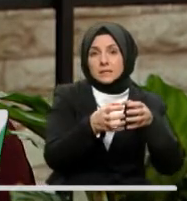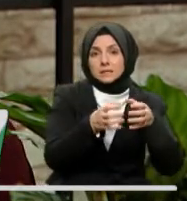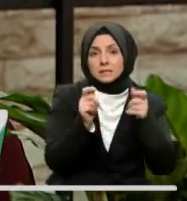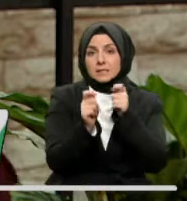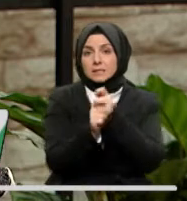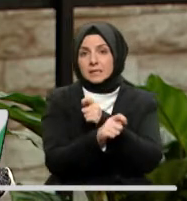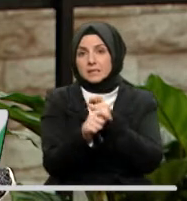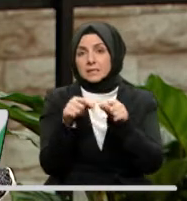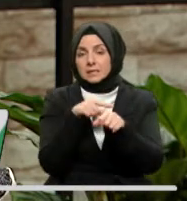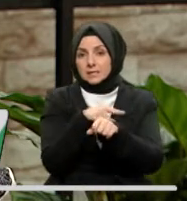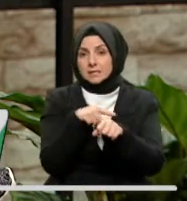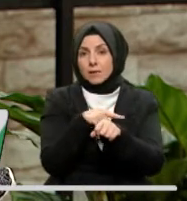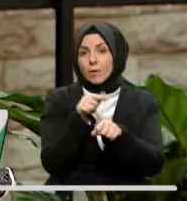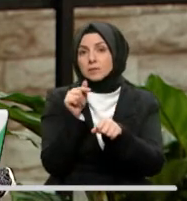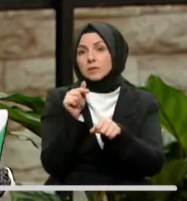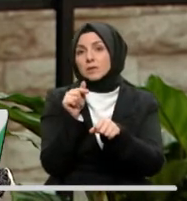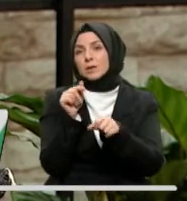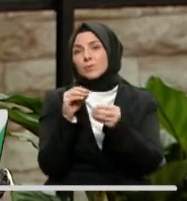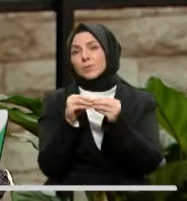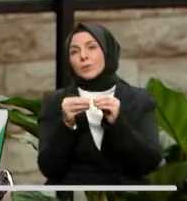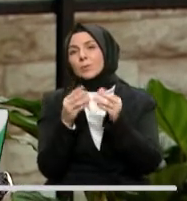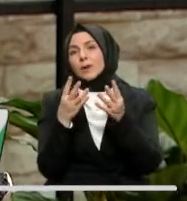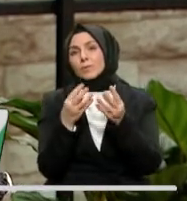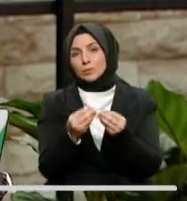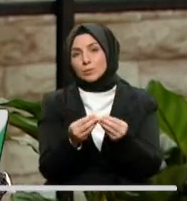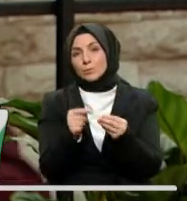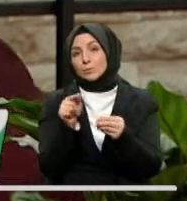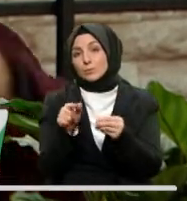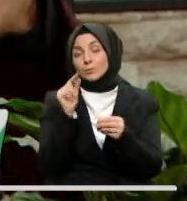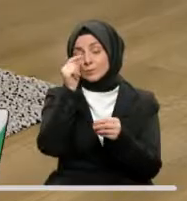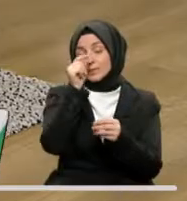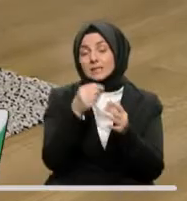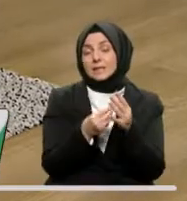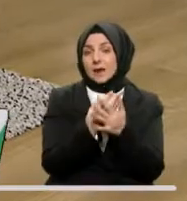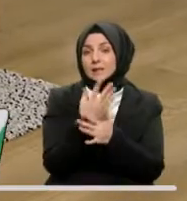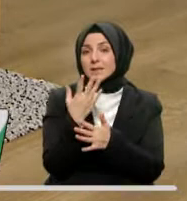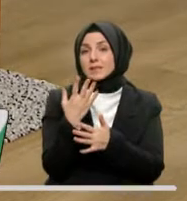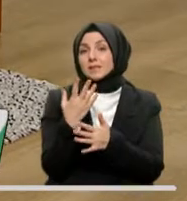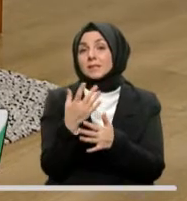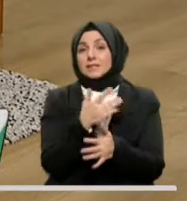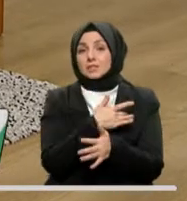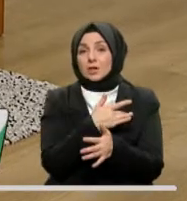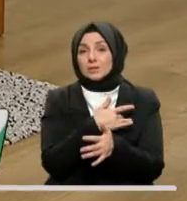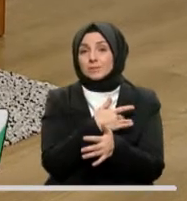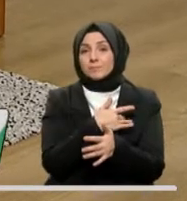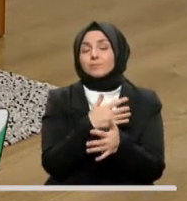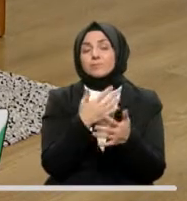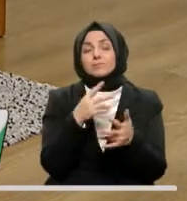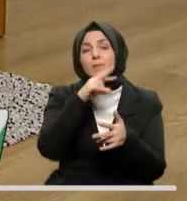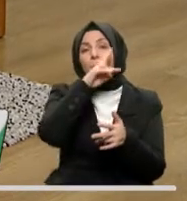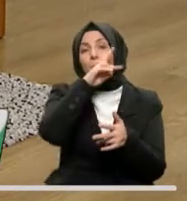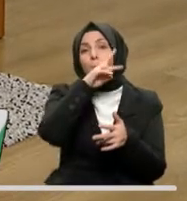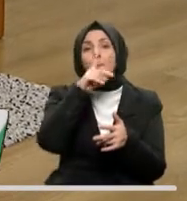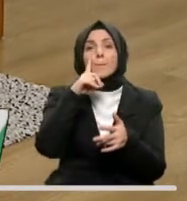ihbar uyanır bitkilerle canlı bitkiler taklit edeceğiz Biz pek bari bütün Doğu yanmaya başlıyor değil mi Mart'tan itibaren Havalar